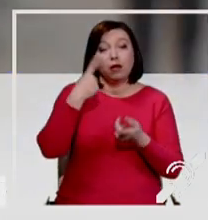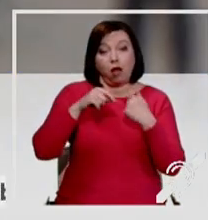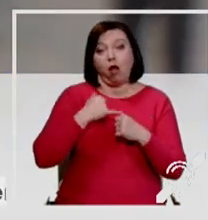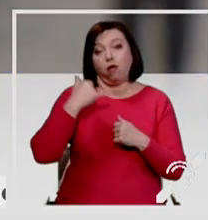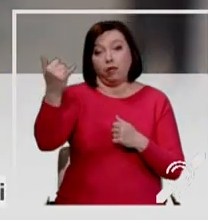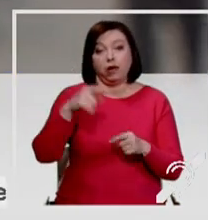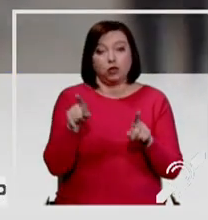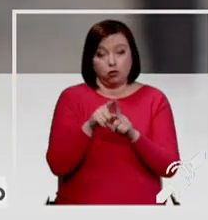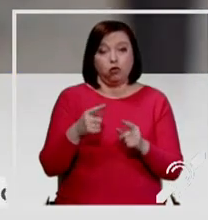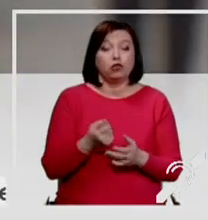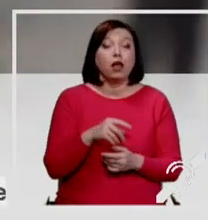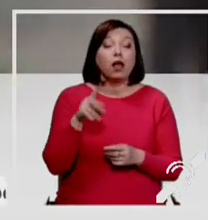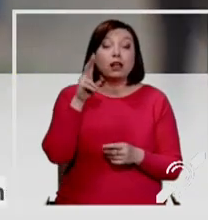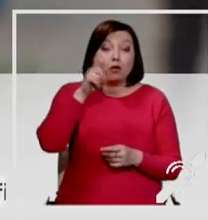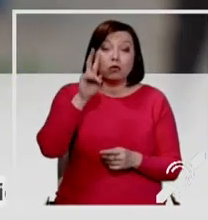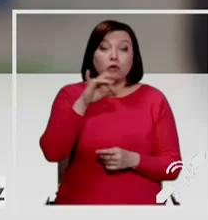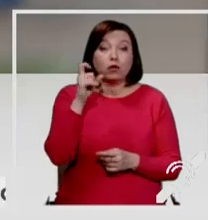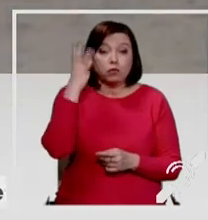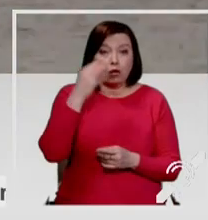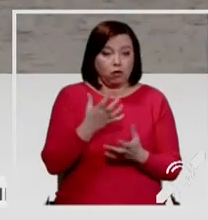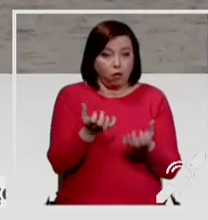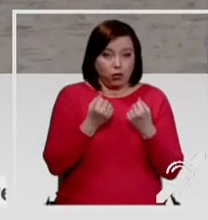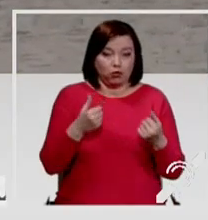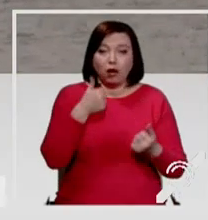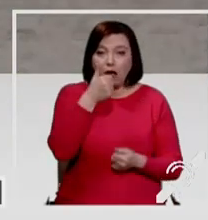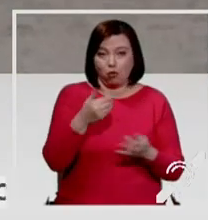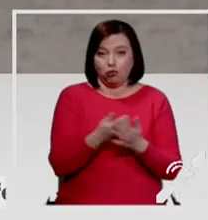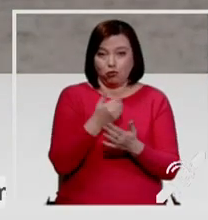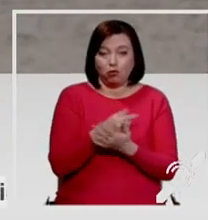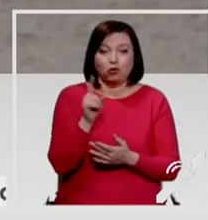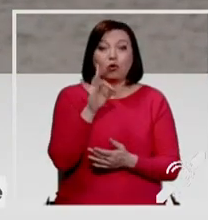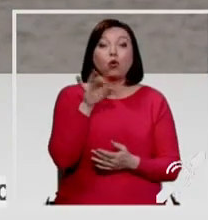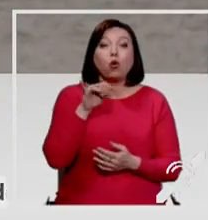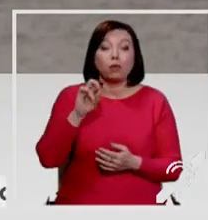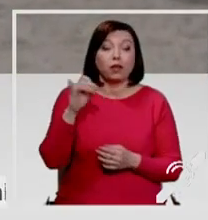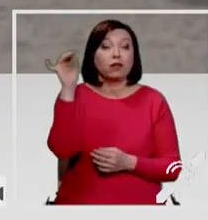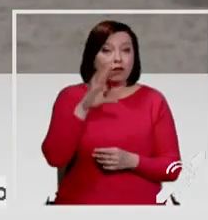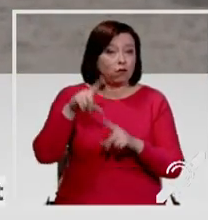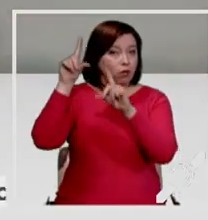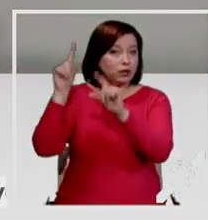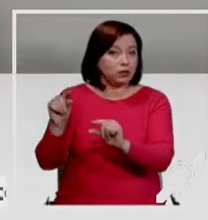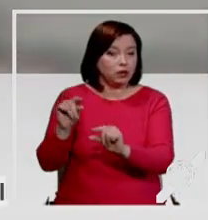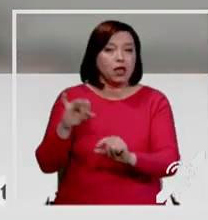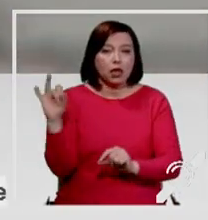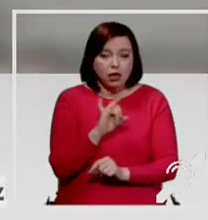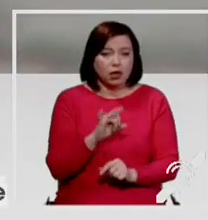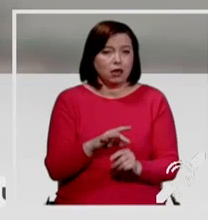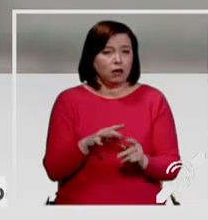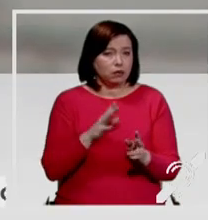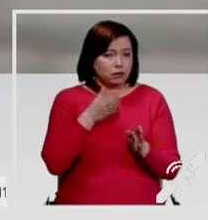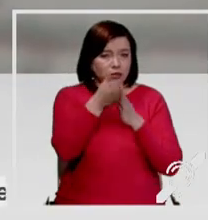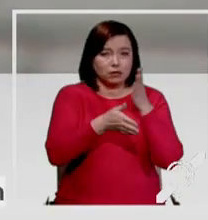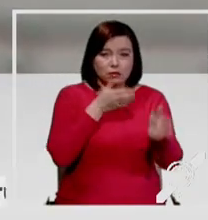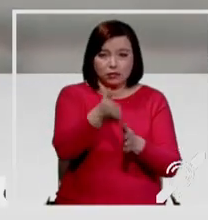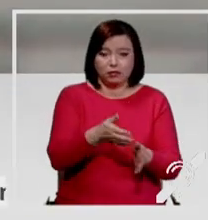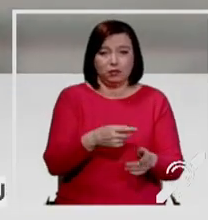emise. Abonații din Republica Moldova au primit cu bucurie vestea că roamingul în țările europene s-a ieftinit și au luat cu asalt operatorii de